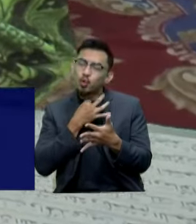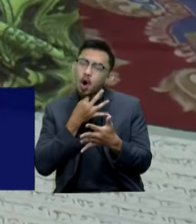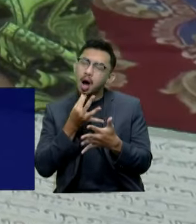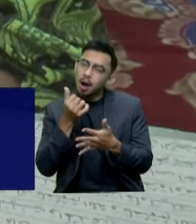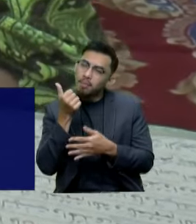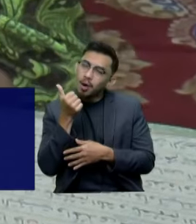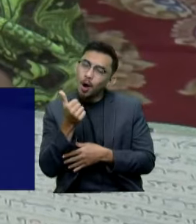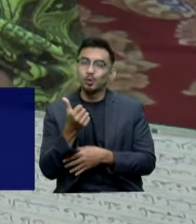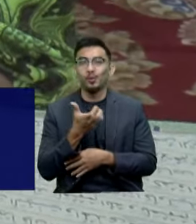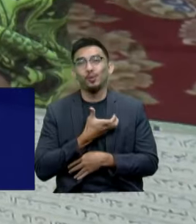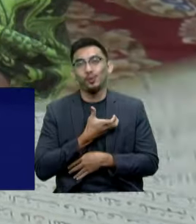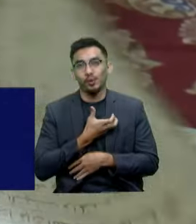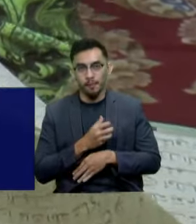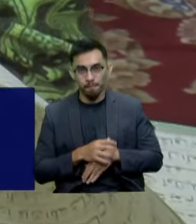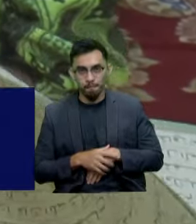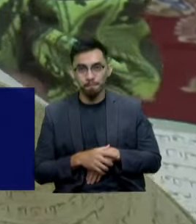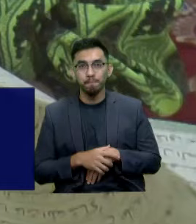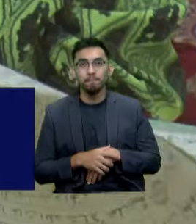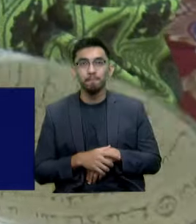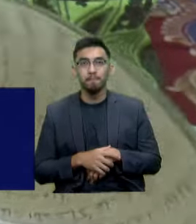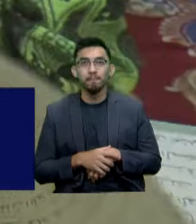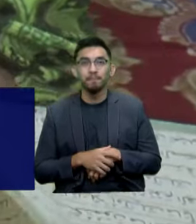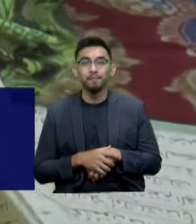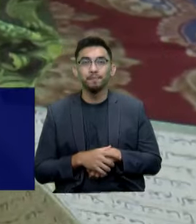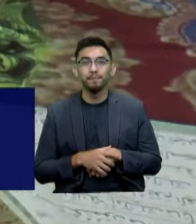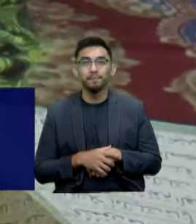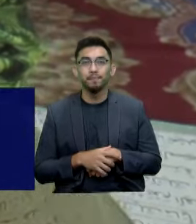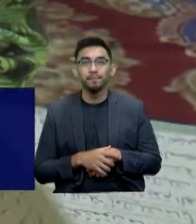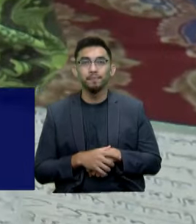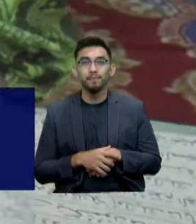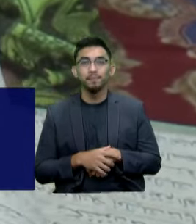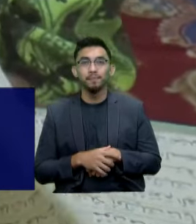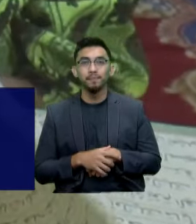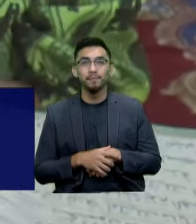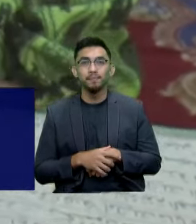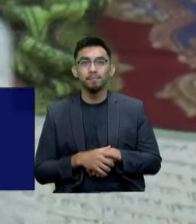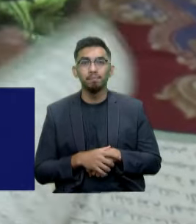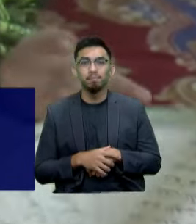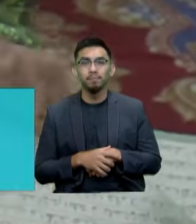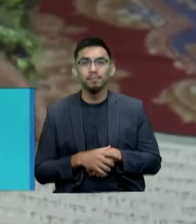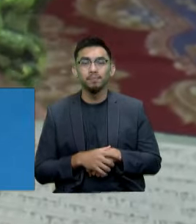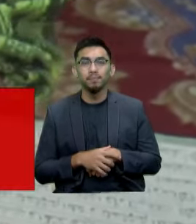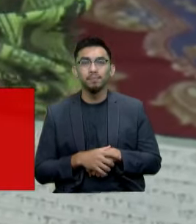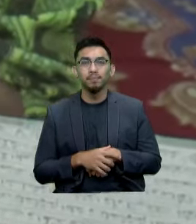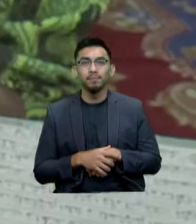Dari Batam, Kepulauan Riau, Gusti Yanosa, iNews, melaporkan.